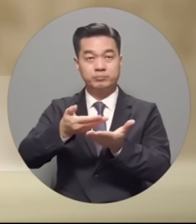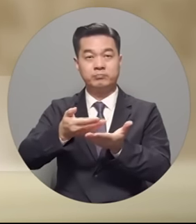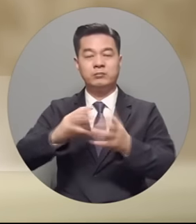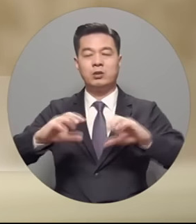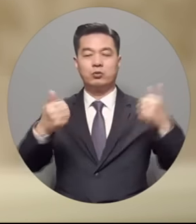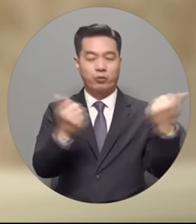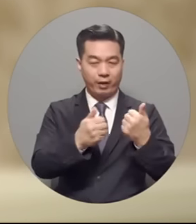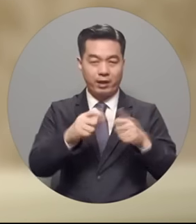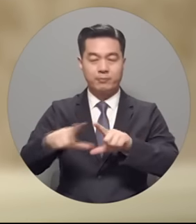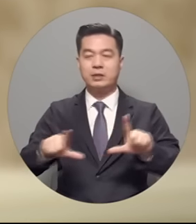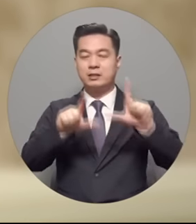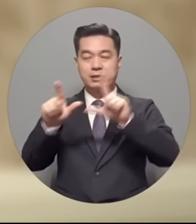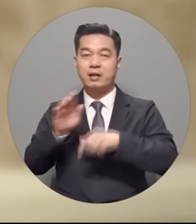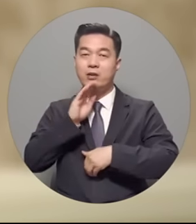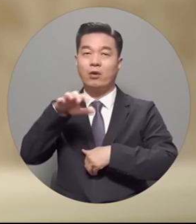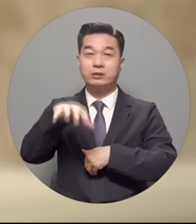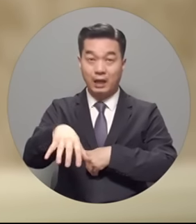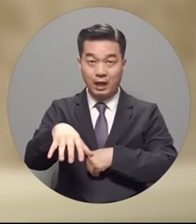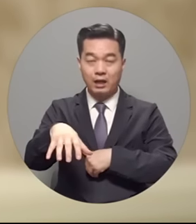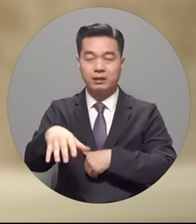쌓은 경험을 듣겠다고 했습니다.